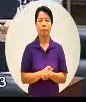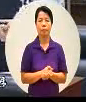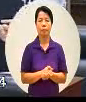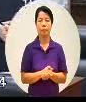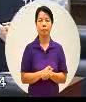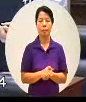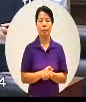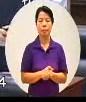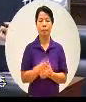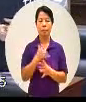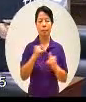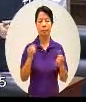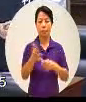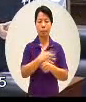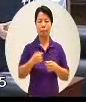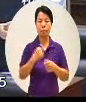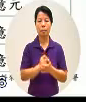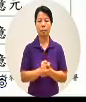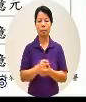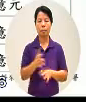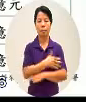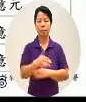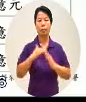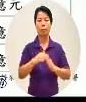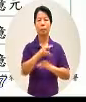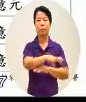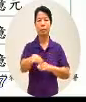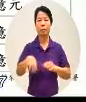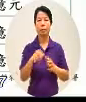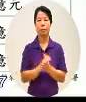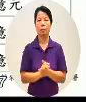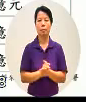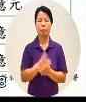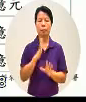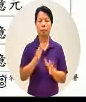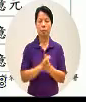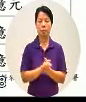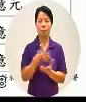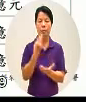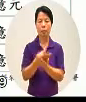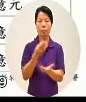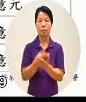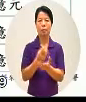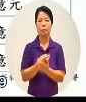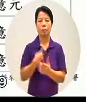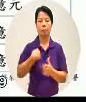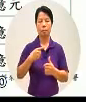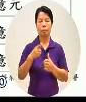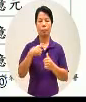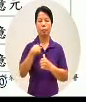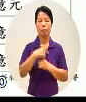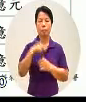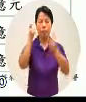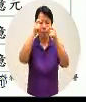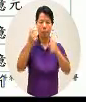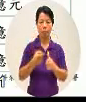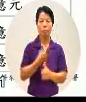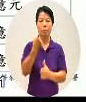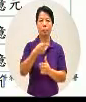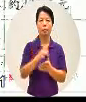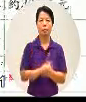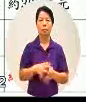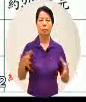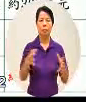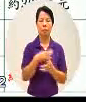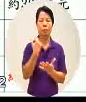来，我们全国各县市的负债排行榜，我们是第一名。我们负债总数